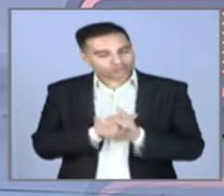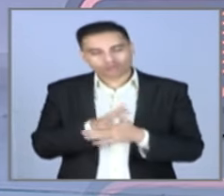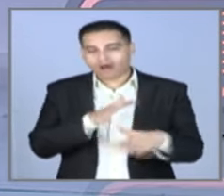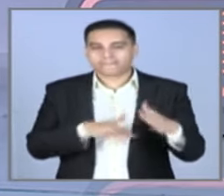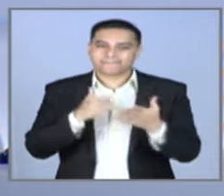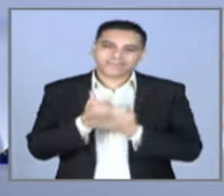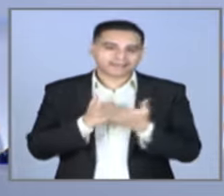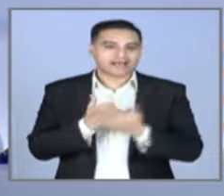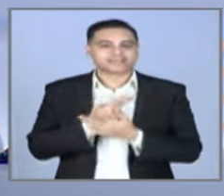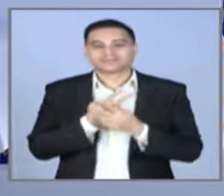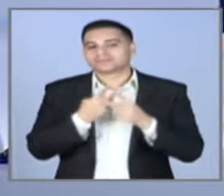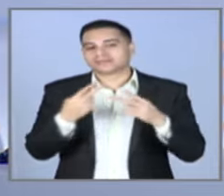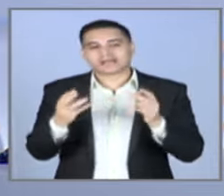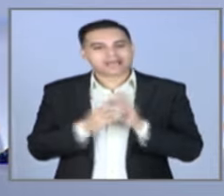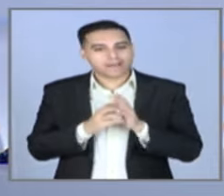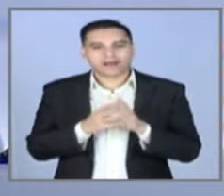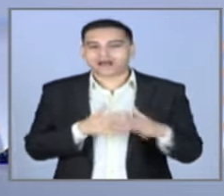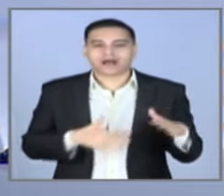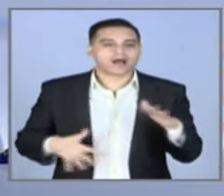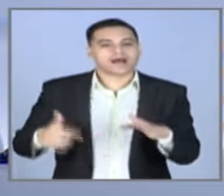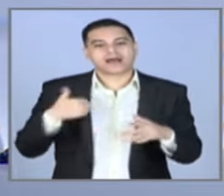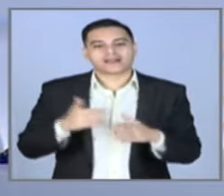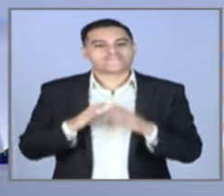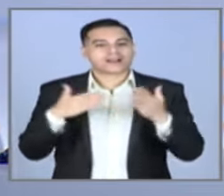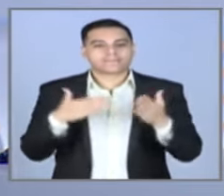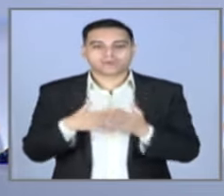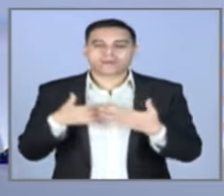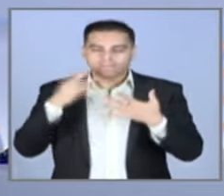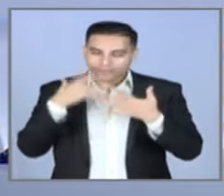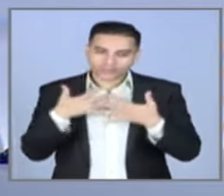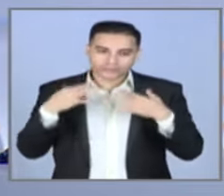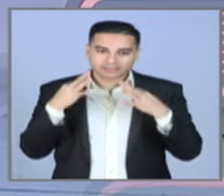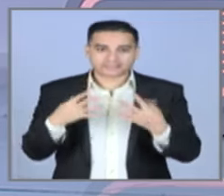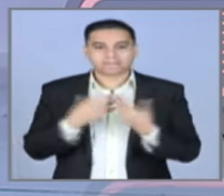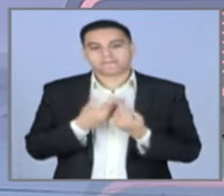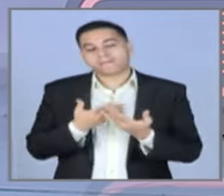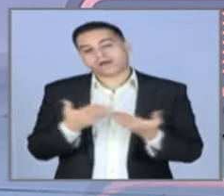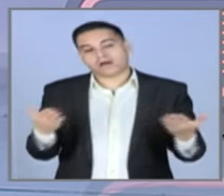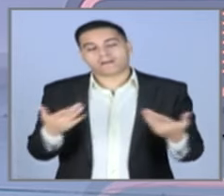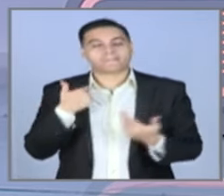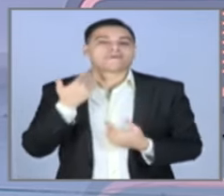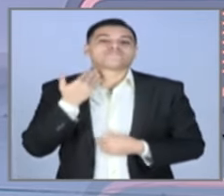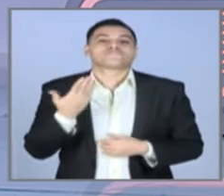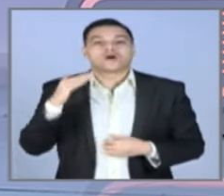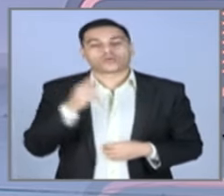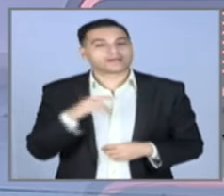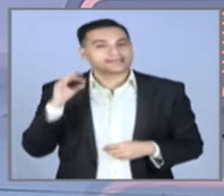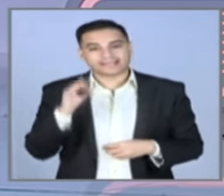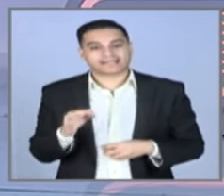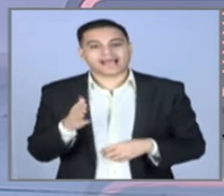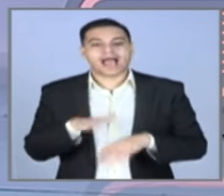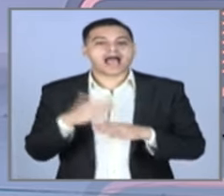بنحب المدارس، بنحب الجامعات. يعني احنا كفريق عمل بنبقى مبسوطين بيكم، بنبقى فخورين بيكم، عشان